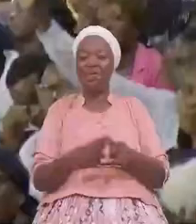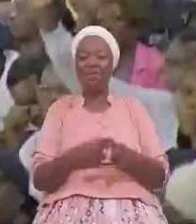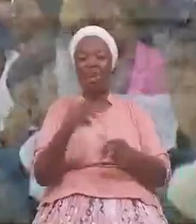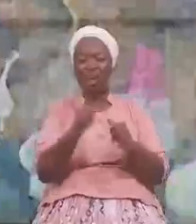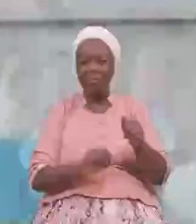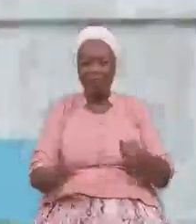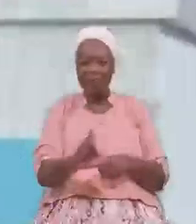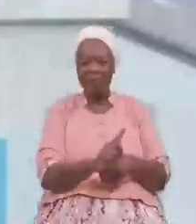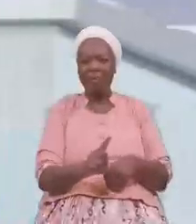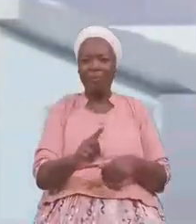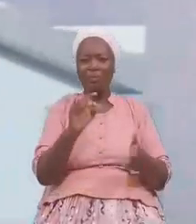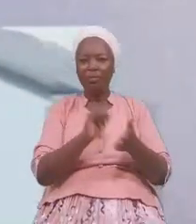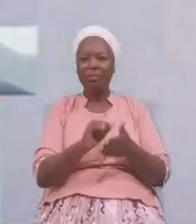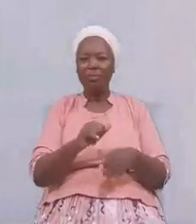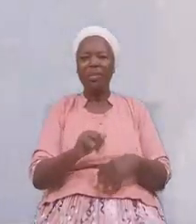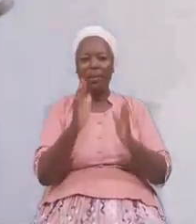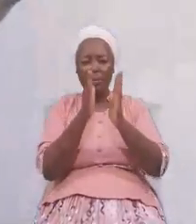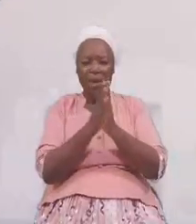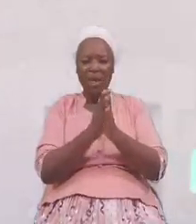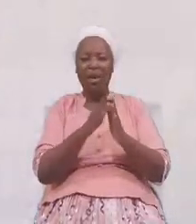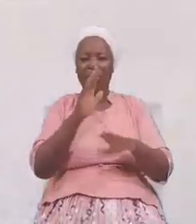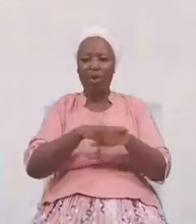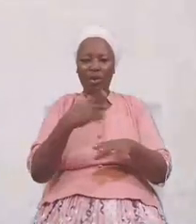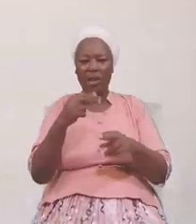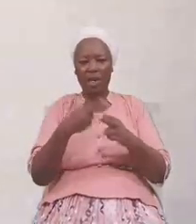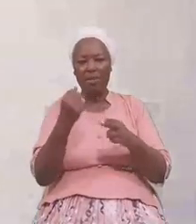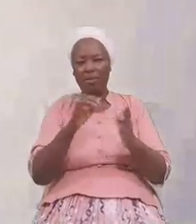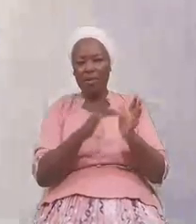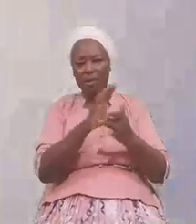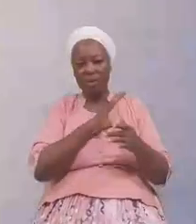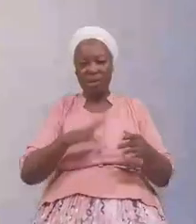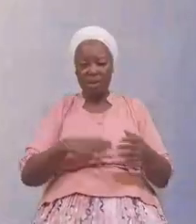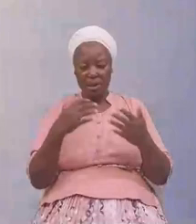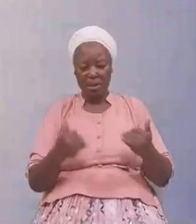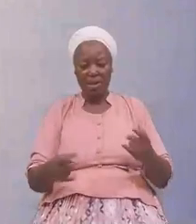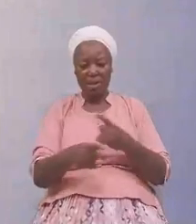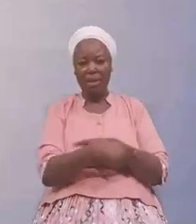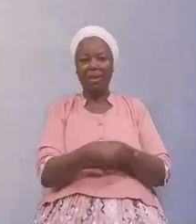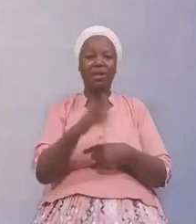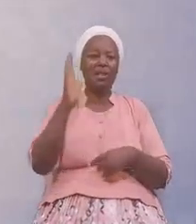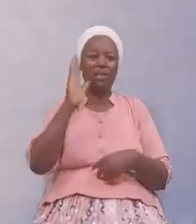Quiconque invoquera le nom du Seigneur sera sauvé,